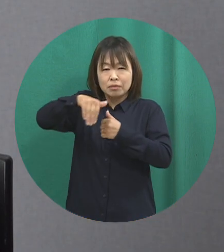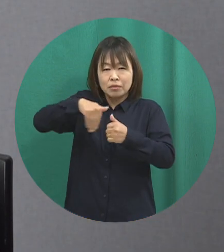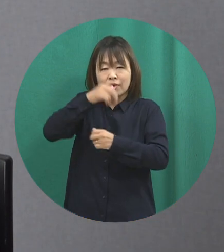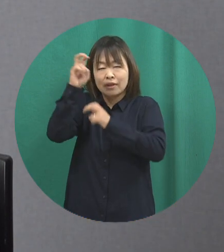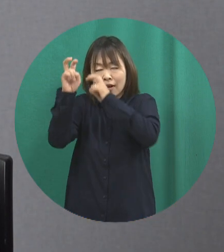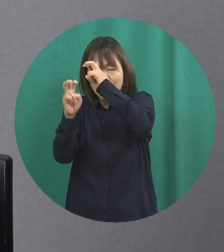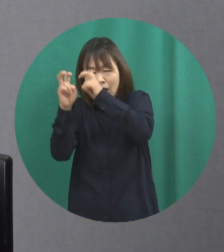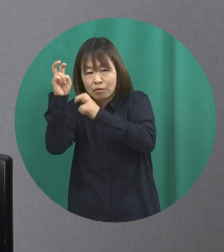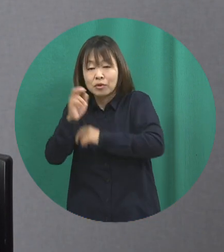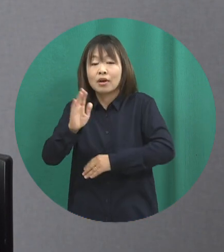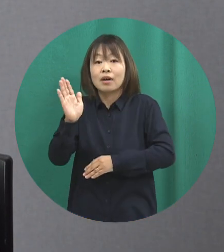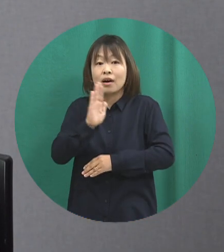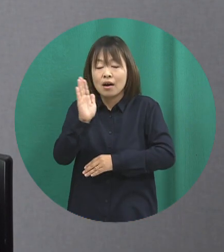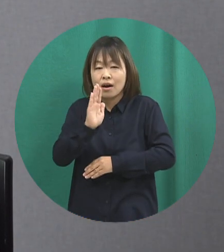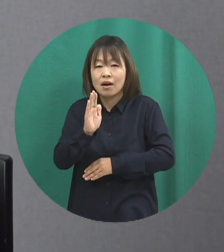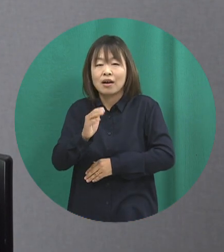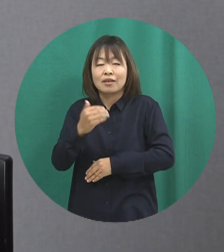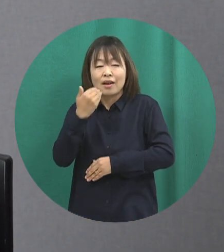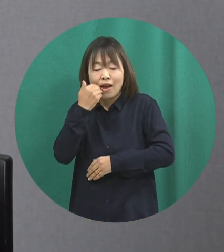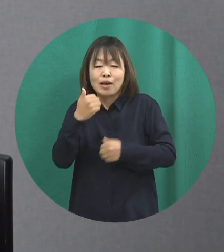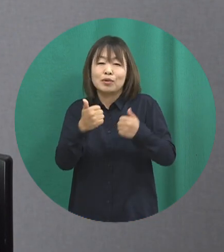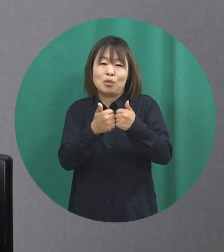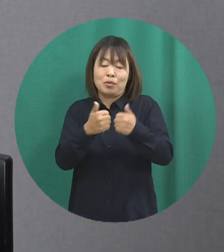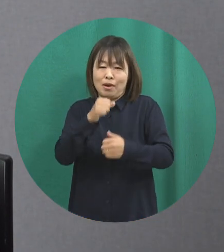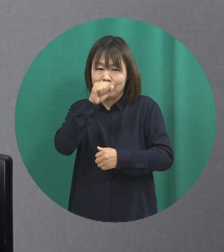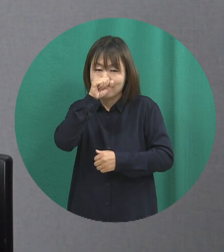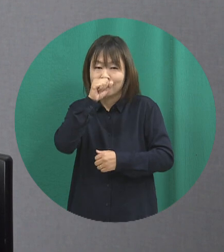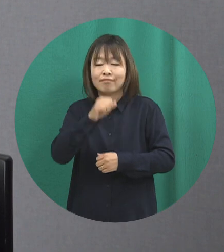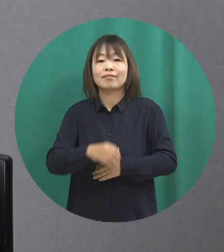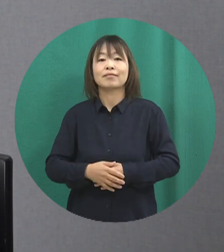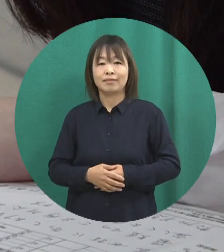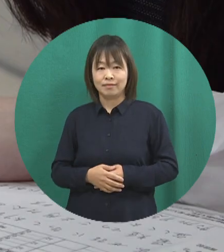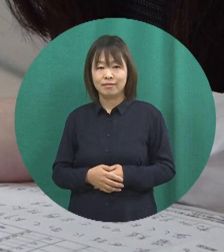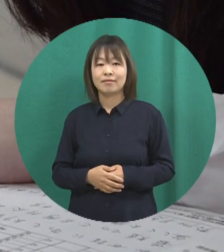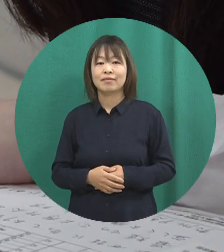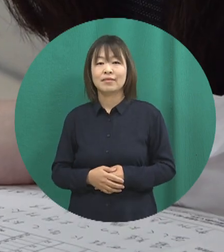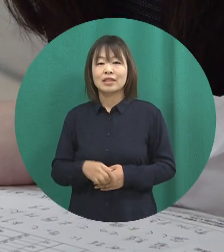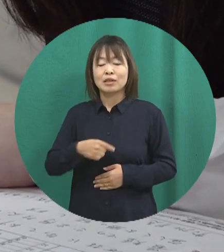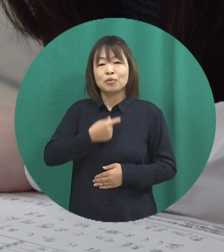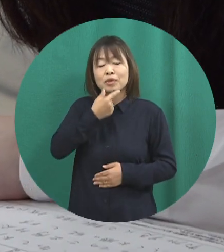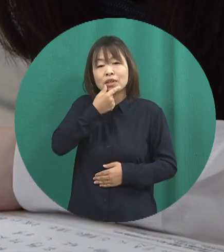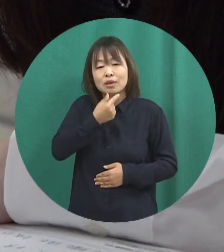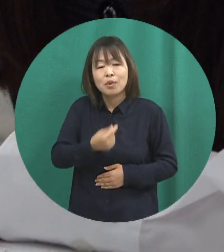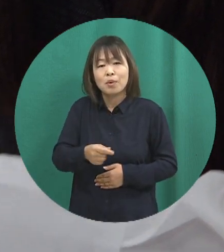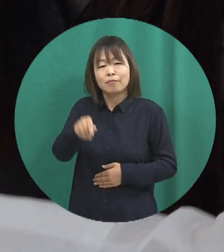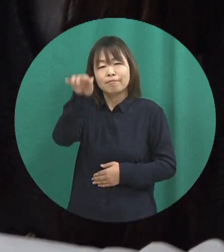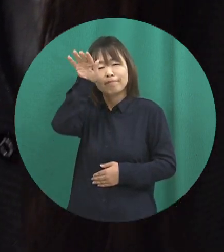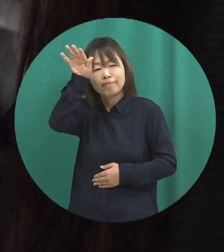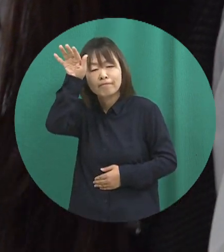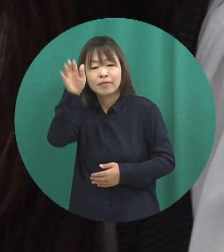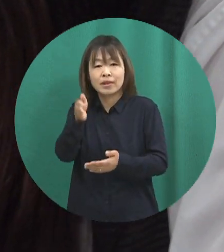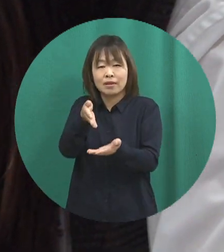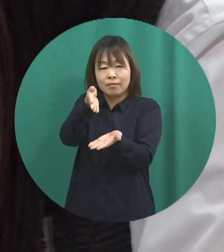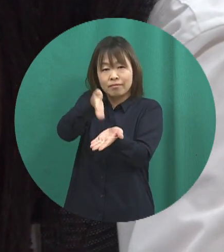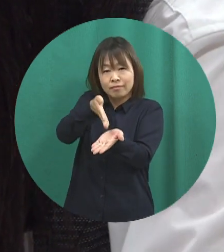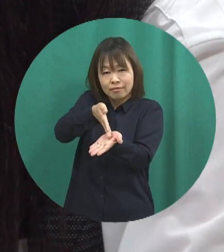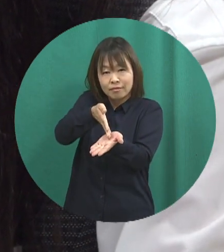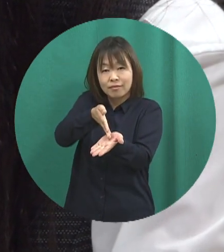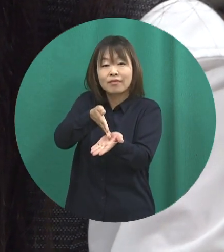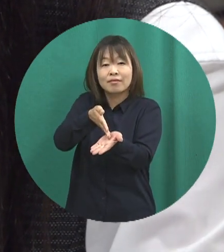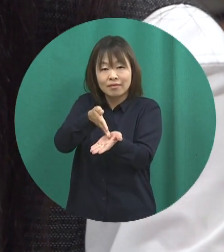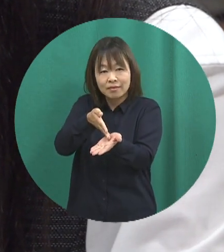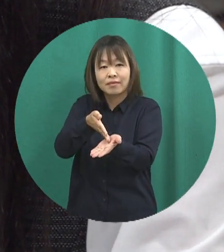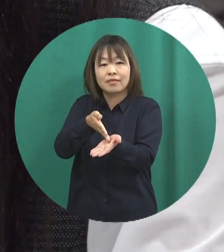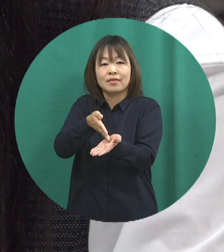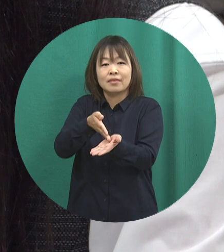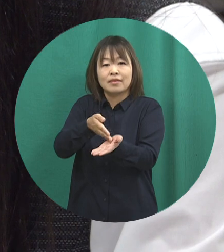んでしまわずに誰かに相談してほしいなと思います。自分の望みに耳を傾けてもらって